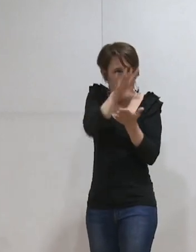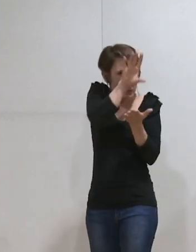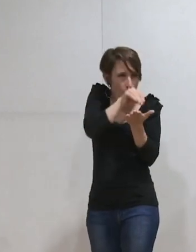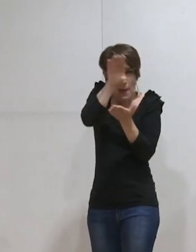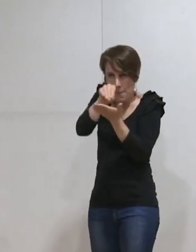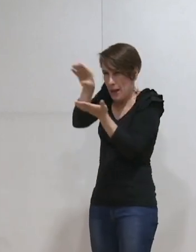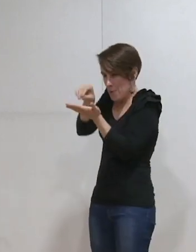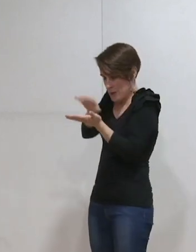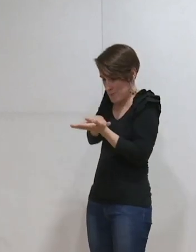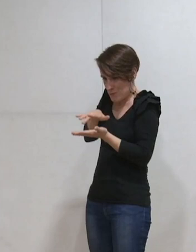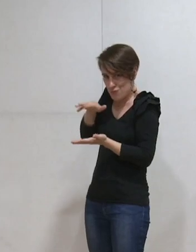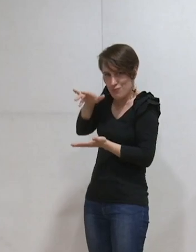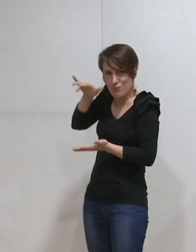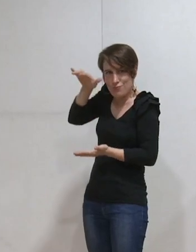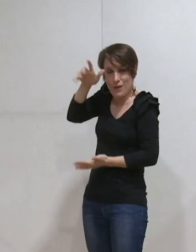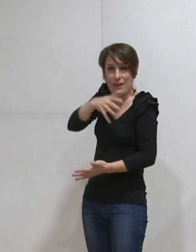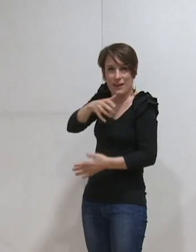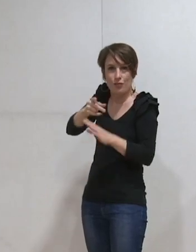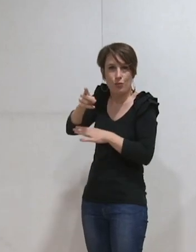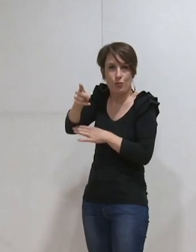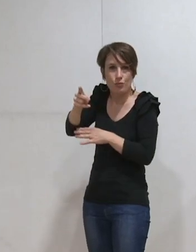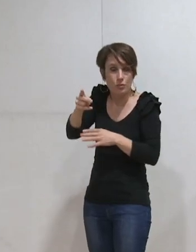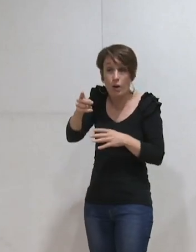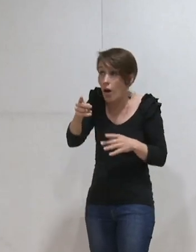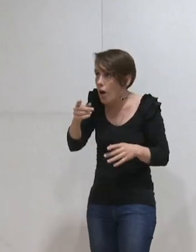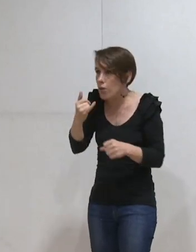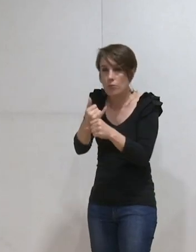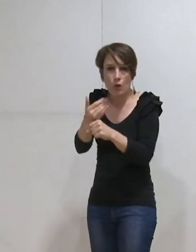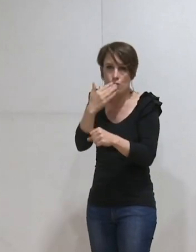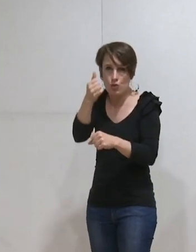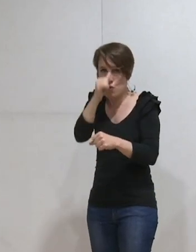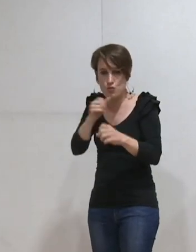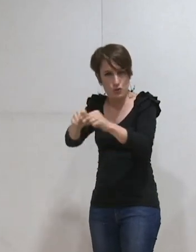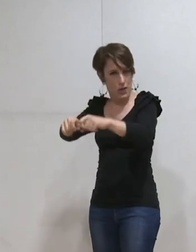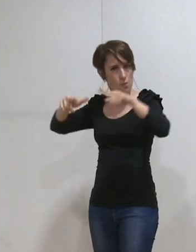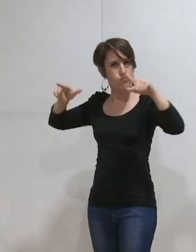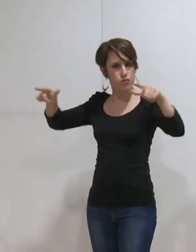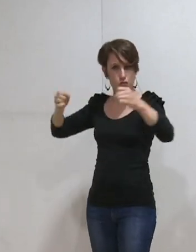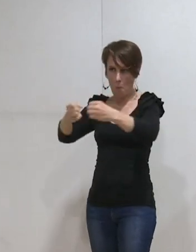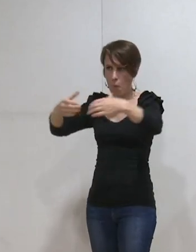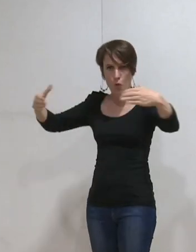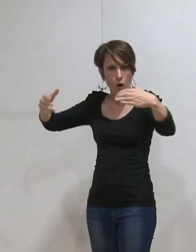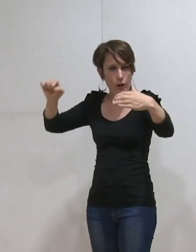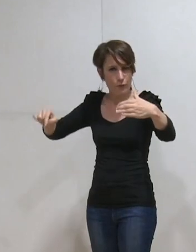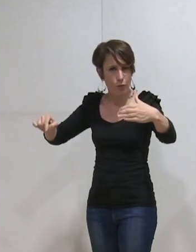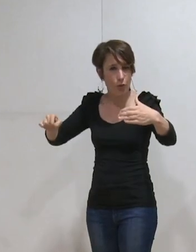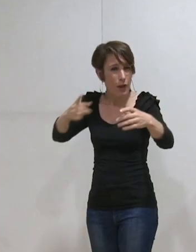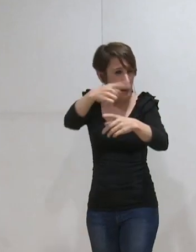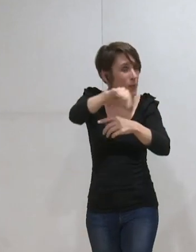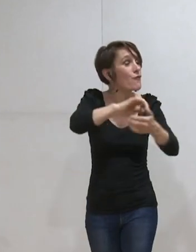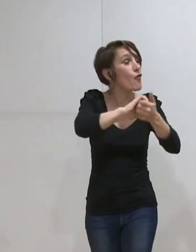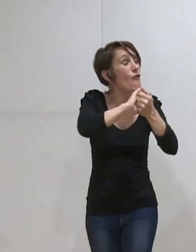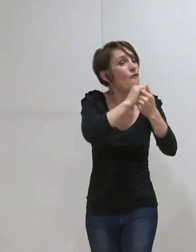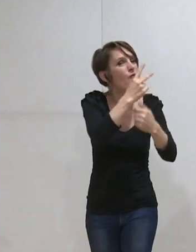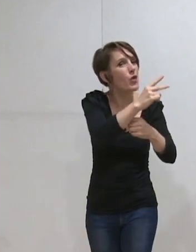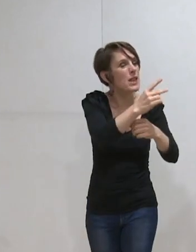bien il a fallu augmenter la surface de ce musée et nous avons dû combattre tous vos amis qui se sont opposés par leur vote